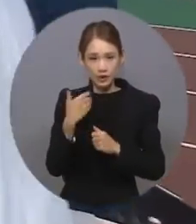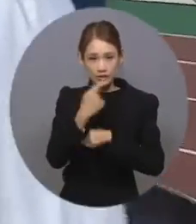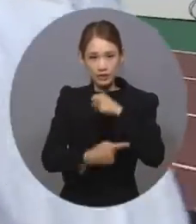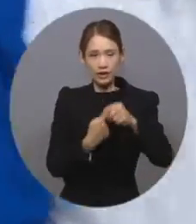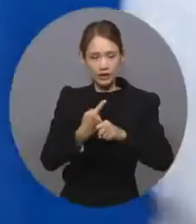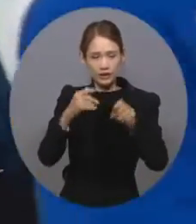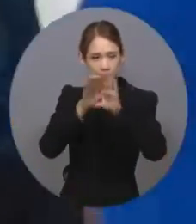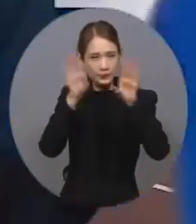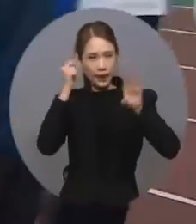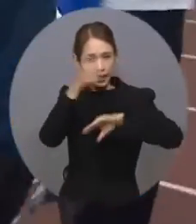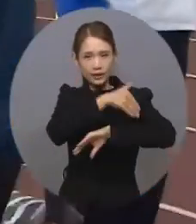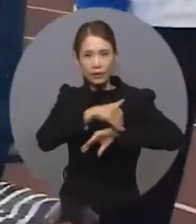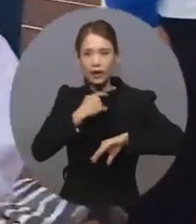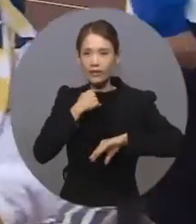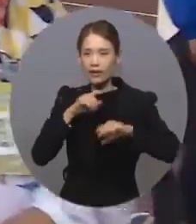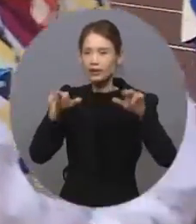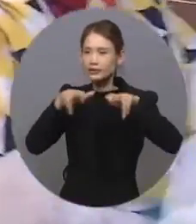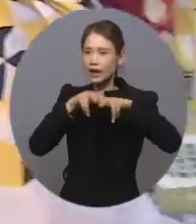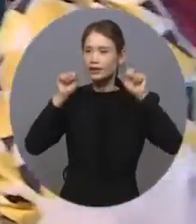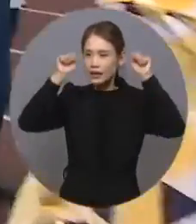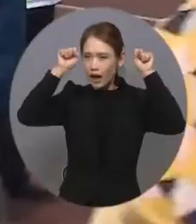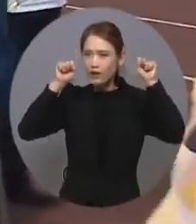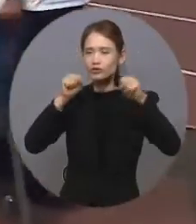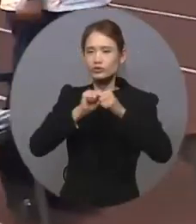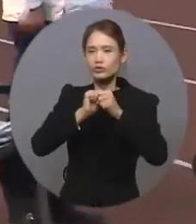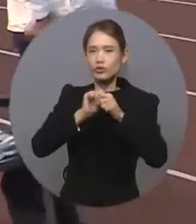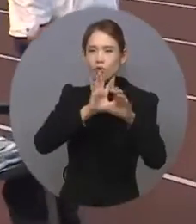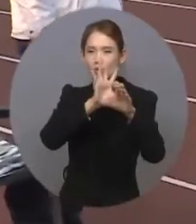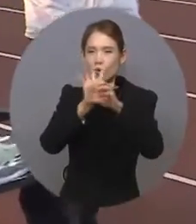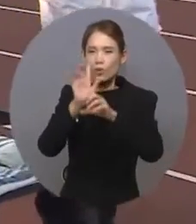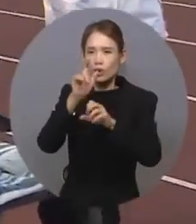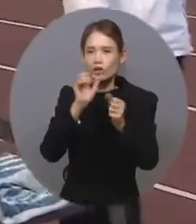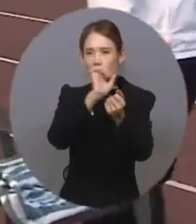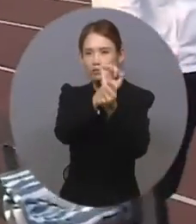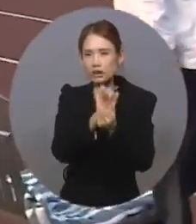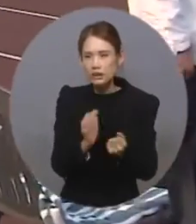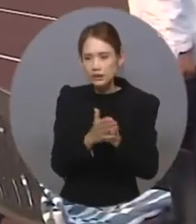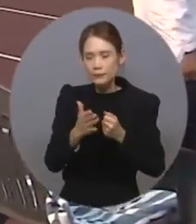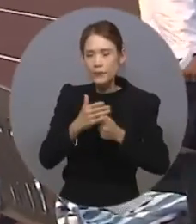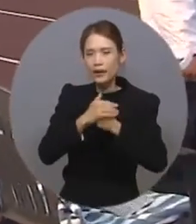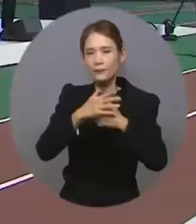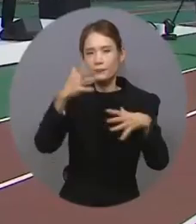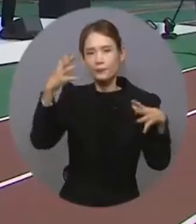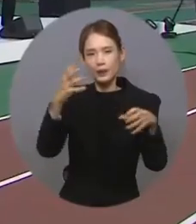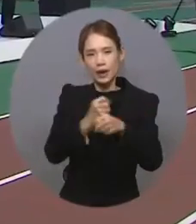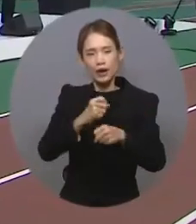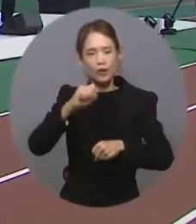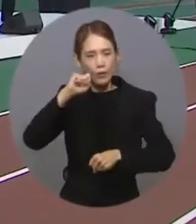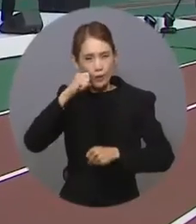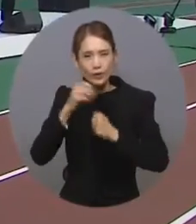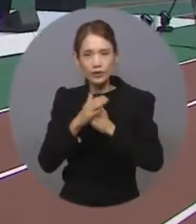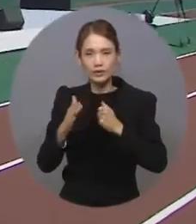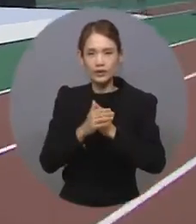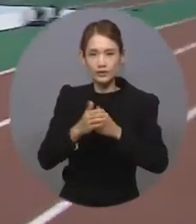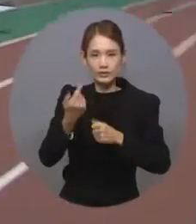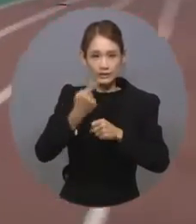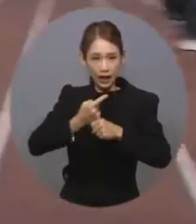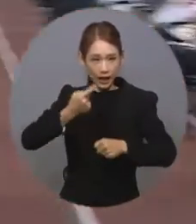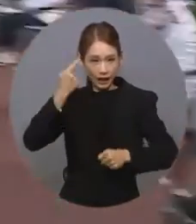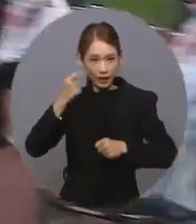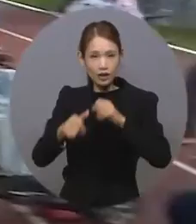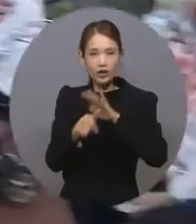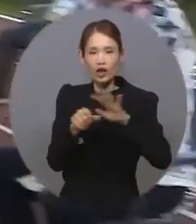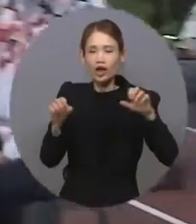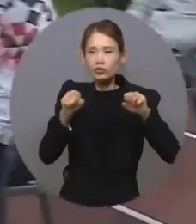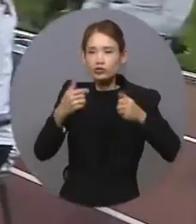열릴 예정이었던 장애인 체전은 코로나19 확산 우려로 개최되지 않았습니다. 이에 지난해 개최지였던